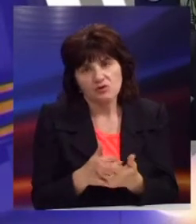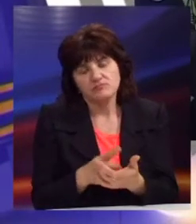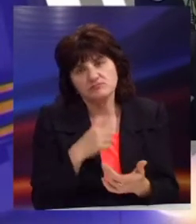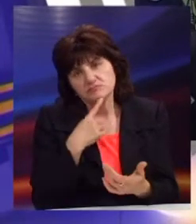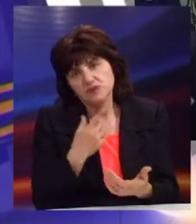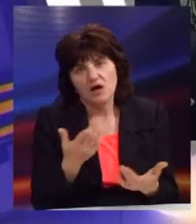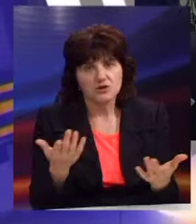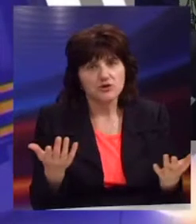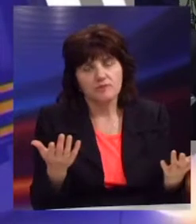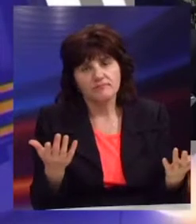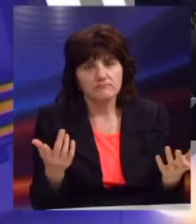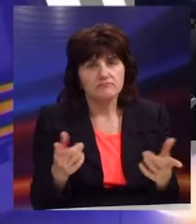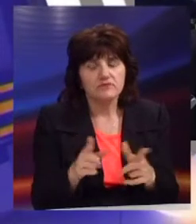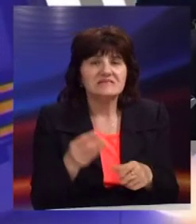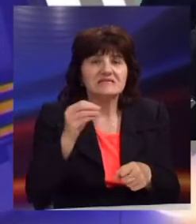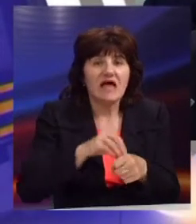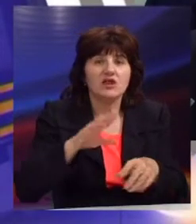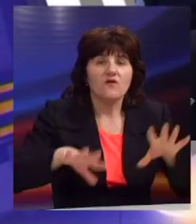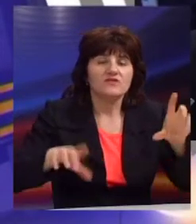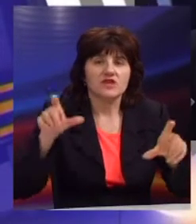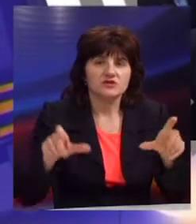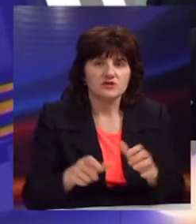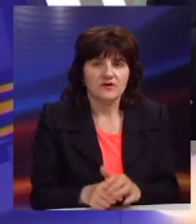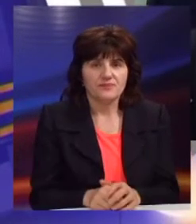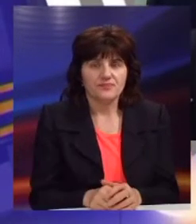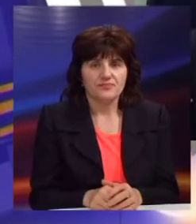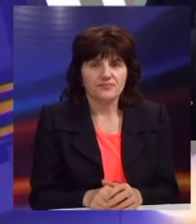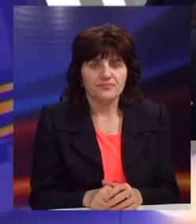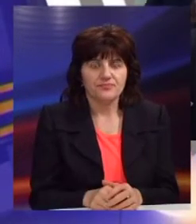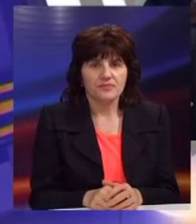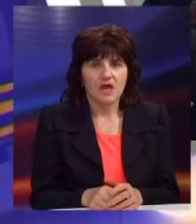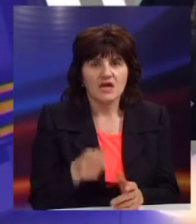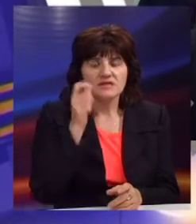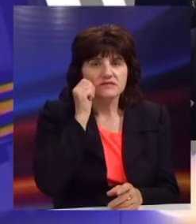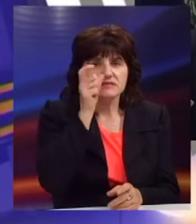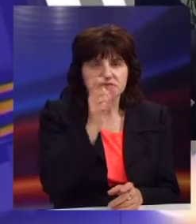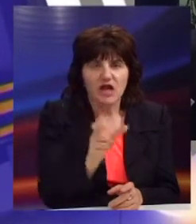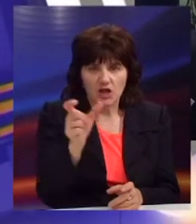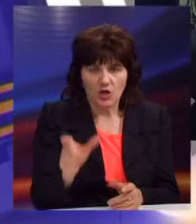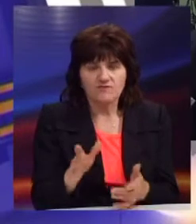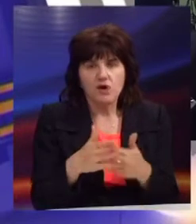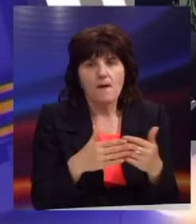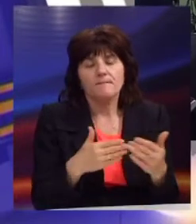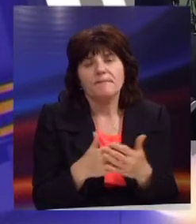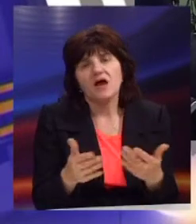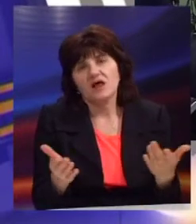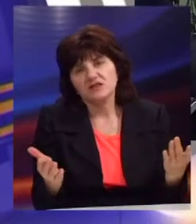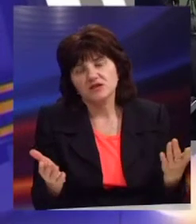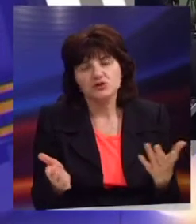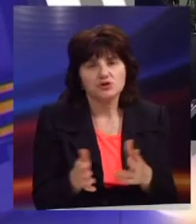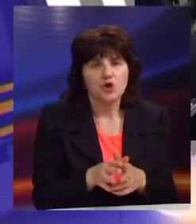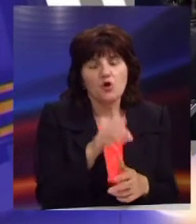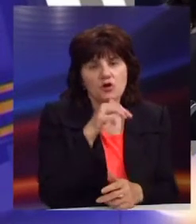za, da kažem, za stanovništvo, a ne za industriju. Tako da a stanovništvo praktično je